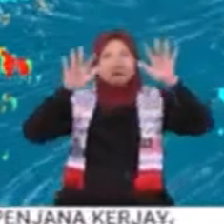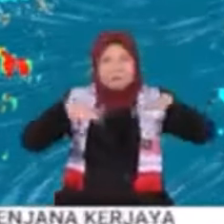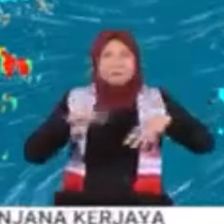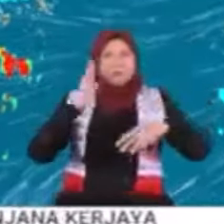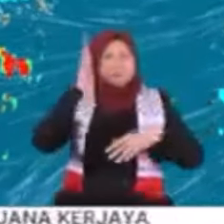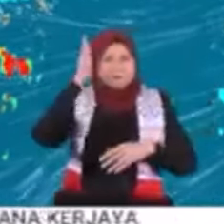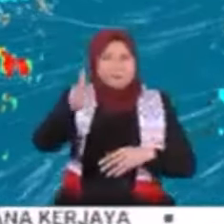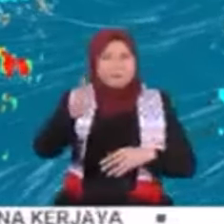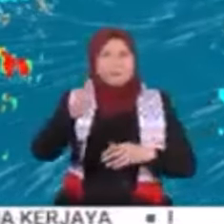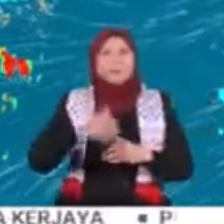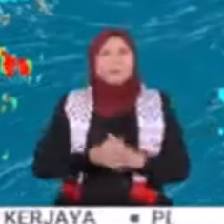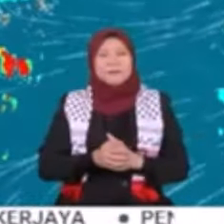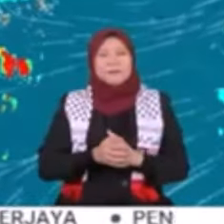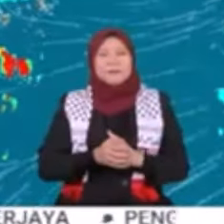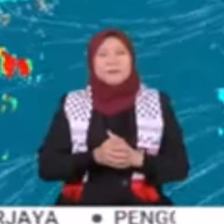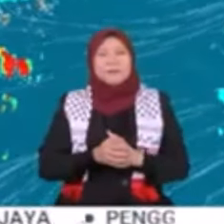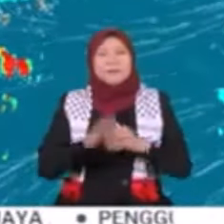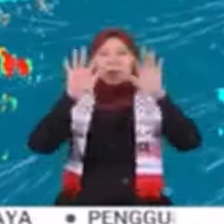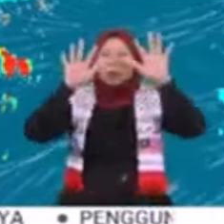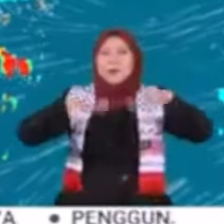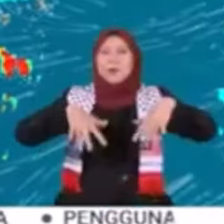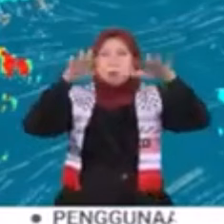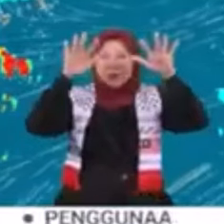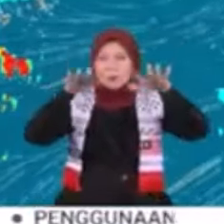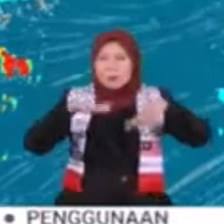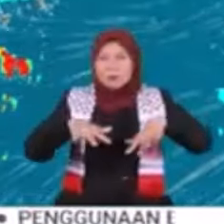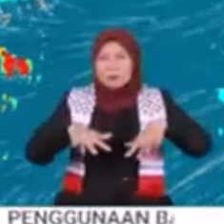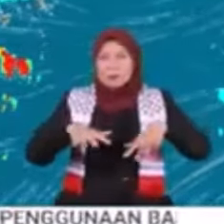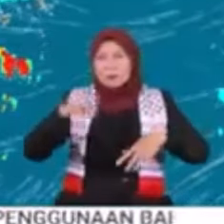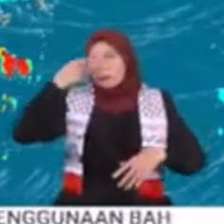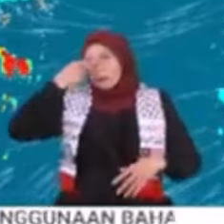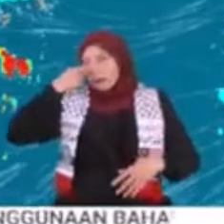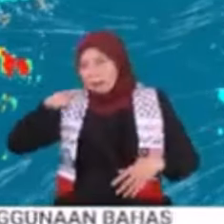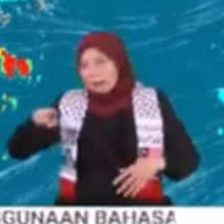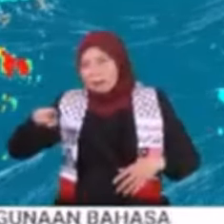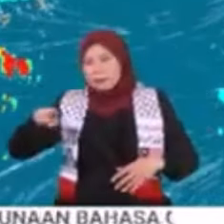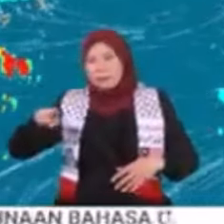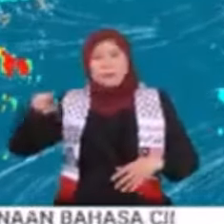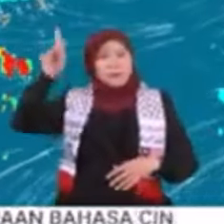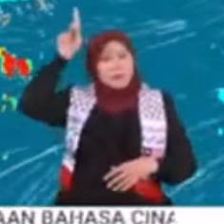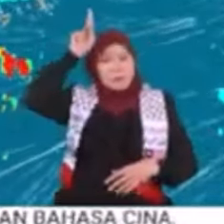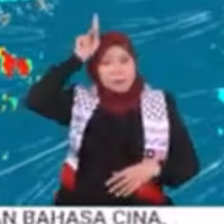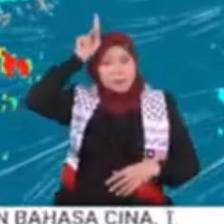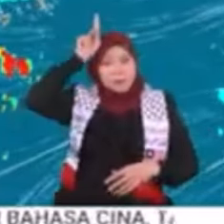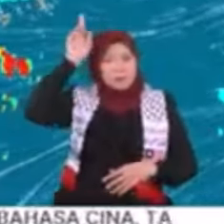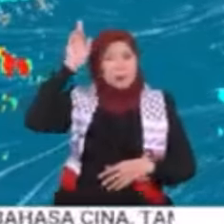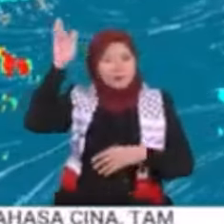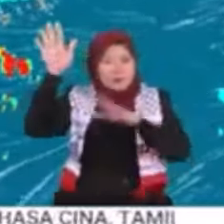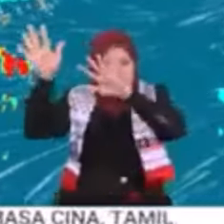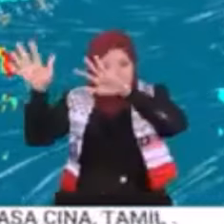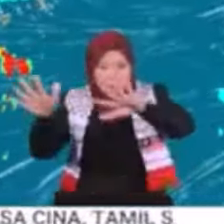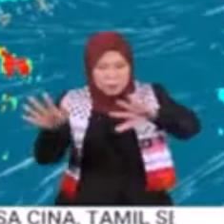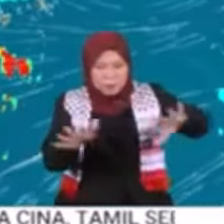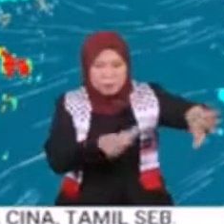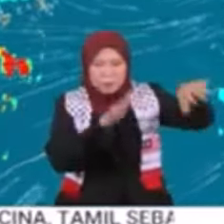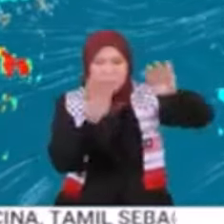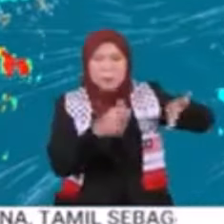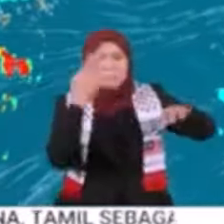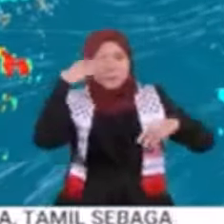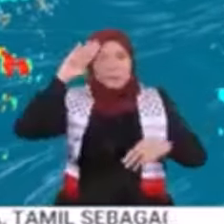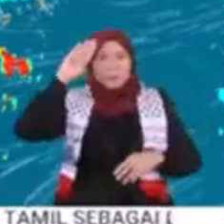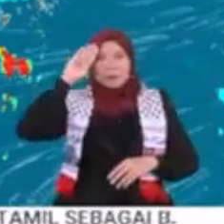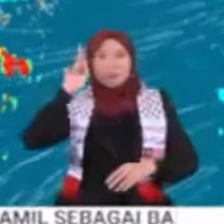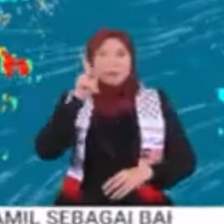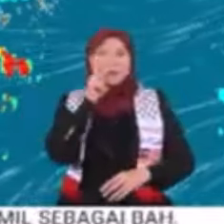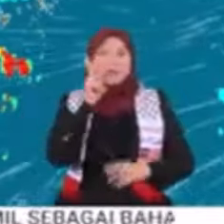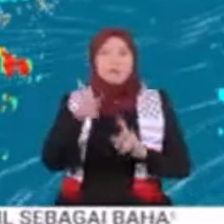berlaku kerana keadaan lembap hujan yang berlaku di Thailand dan juga di negeri Kelantan ini akan bergerak perlahan-lahan memasuki ke negeri Perlis,